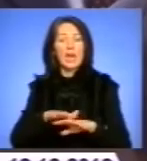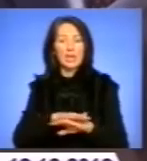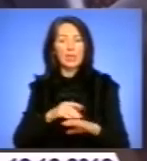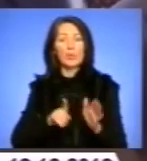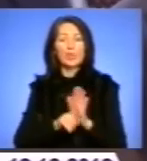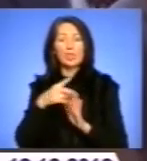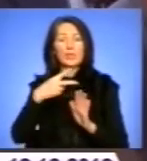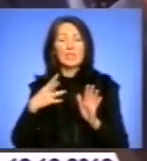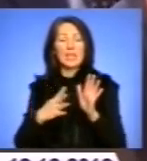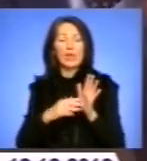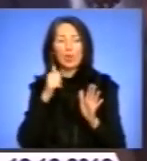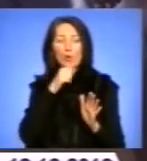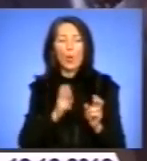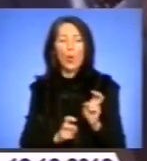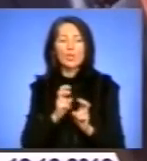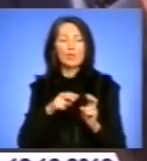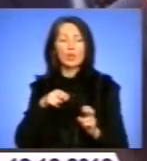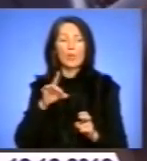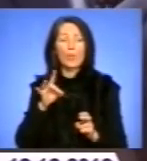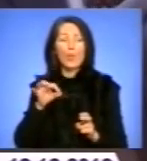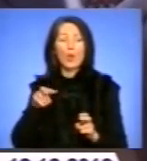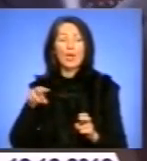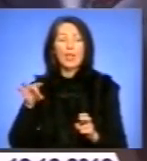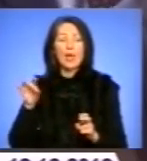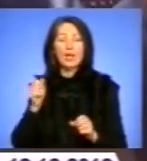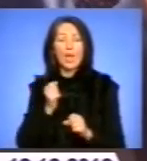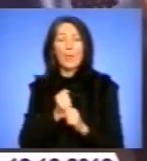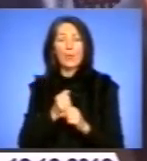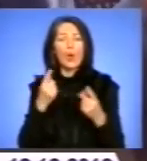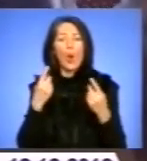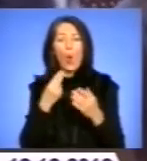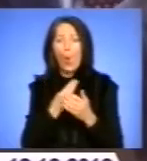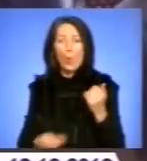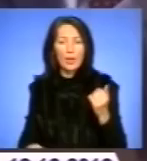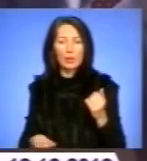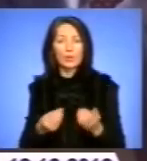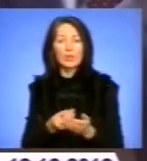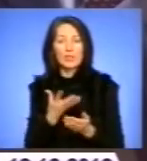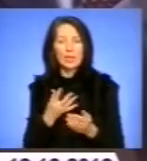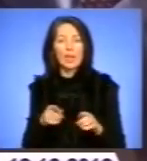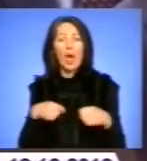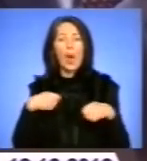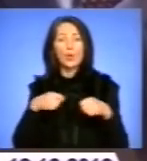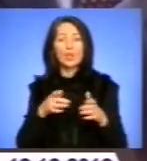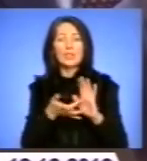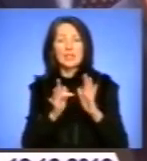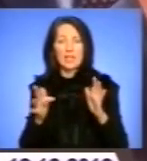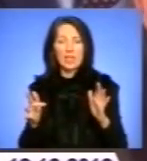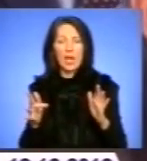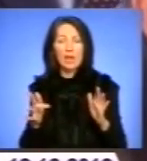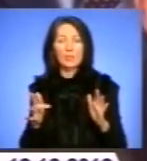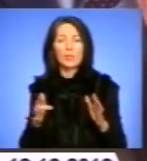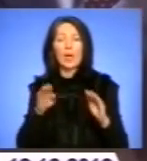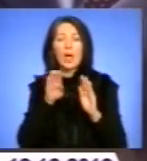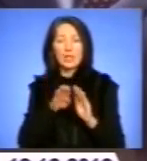2009 року завод «Пролетарій» працює в убиток. Ціна продажі стекла гораздо